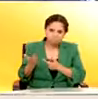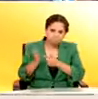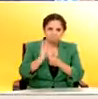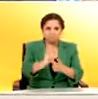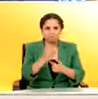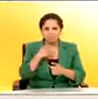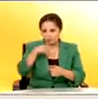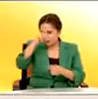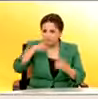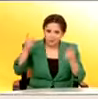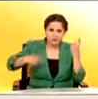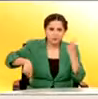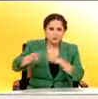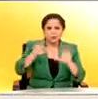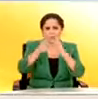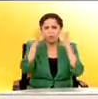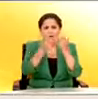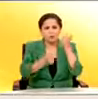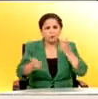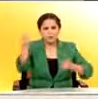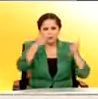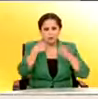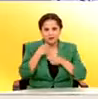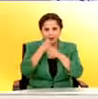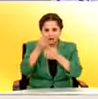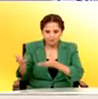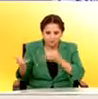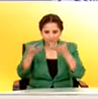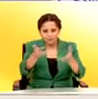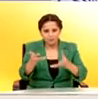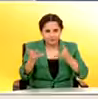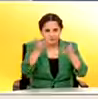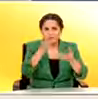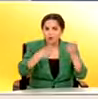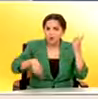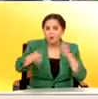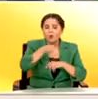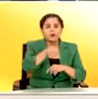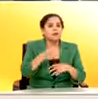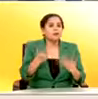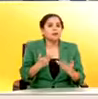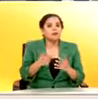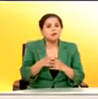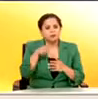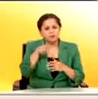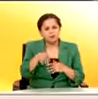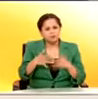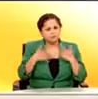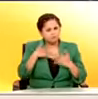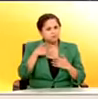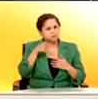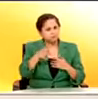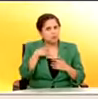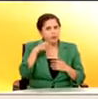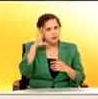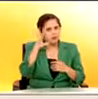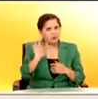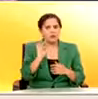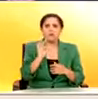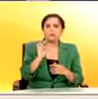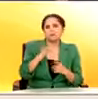की ओर से विश्व के नेताओं को जो उपहार भेंट किए उसमें इस भावना का विशेष ध्यान रखा